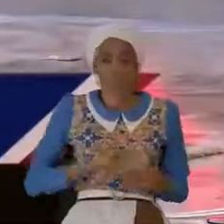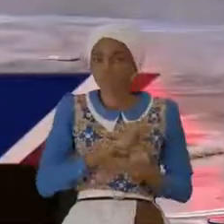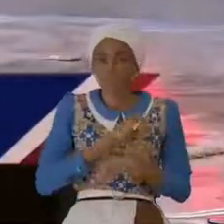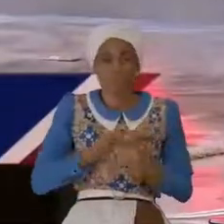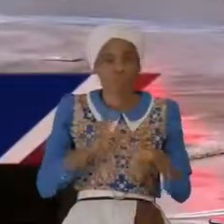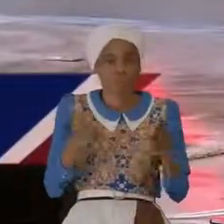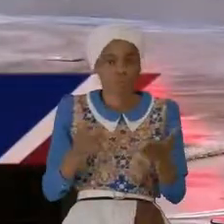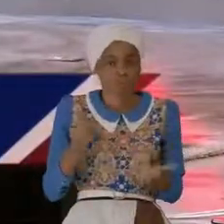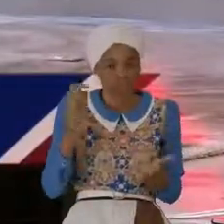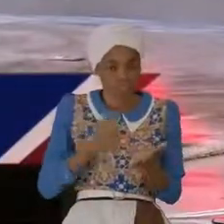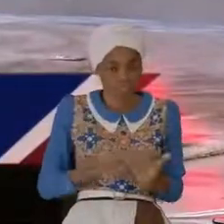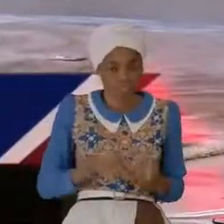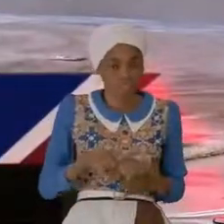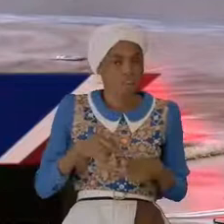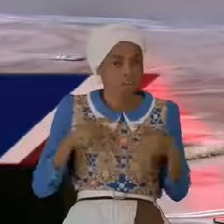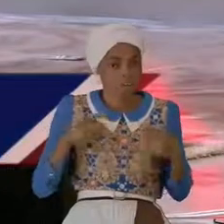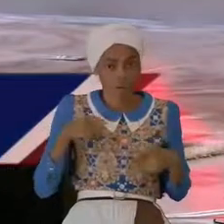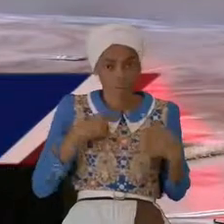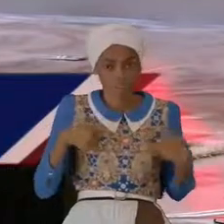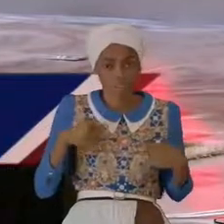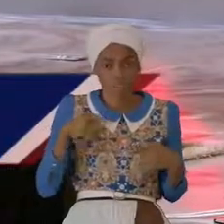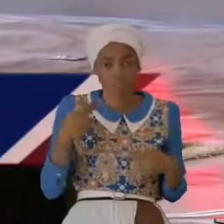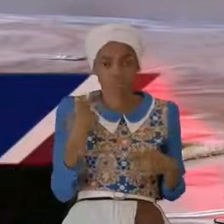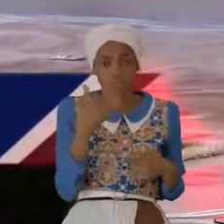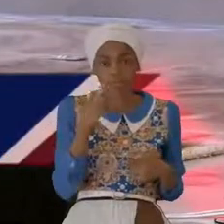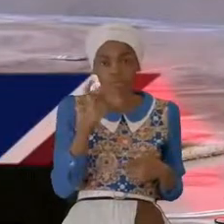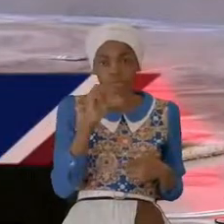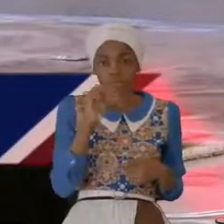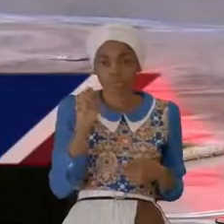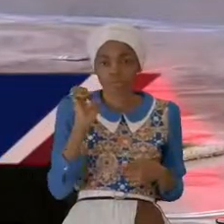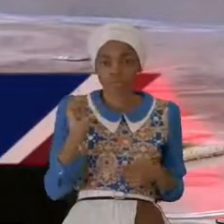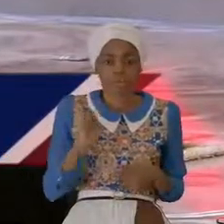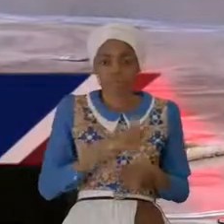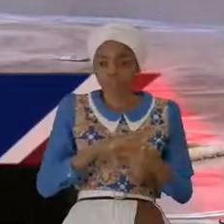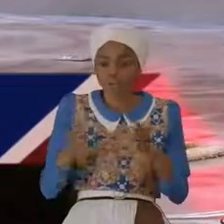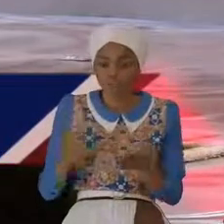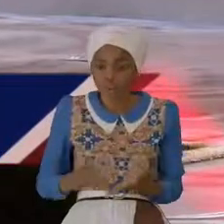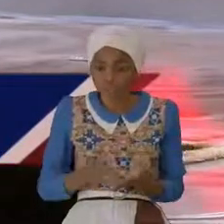ne voulait pas que ces pharisiens, que ces scribes